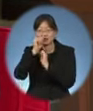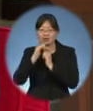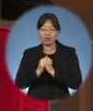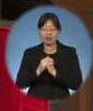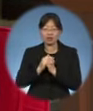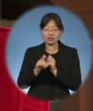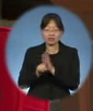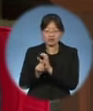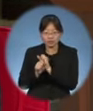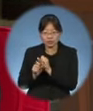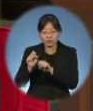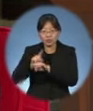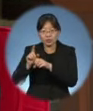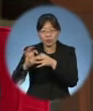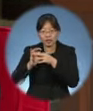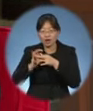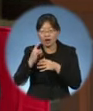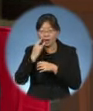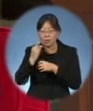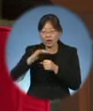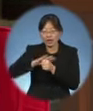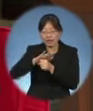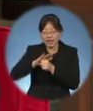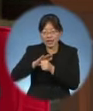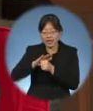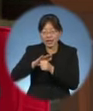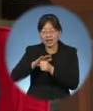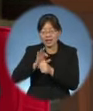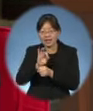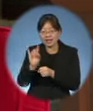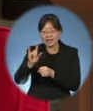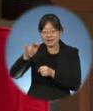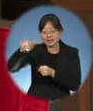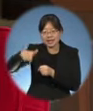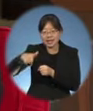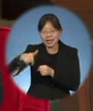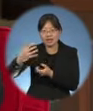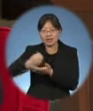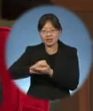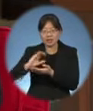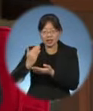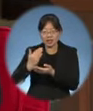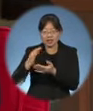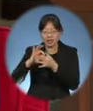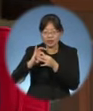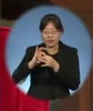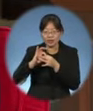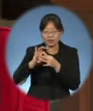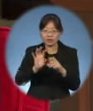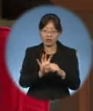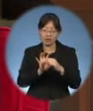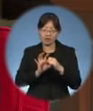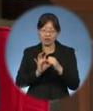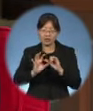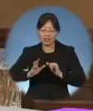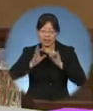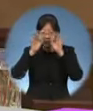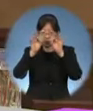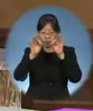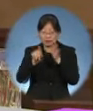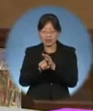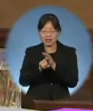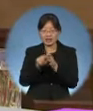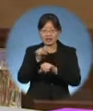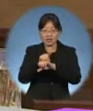의존성을 통해서 아이들은 애착을 얻게 됩니다. 그 애착을 통해서 아이들은 세상을 보는 신뢰감을 얻게 됩니다.